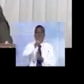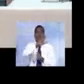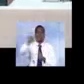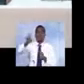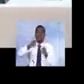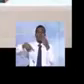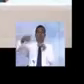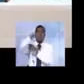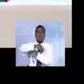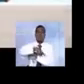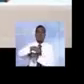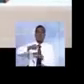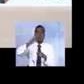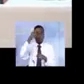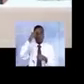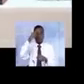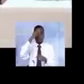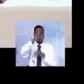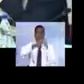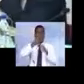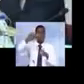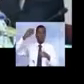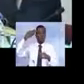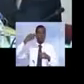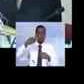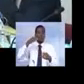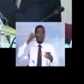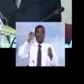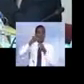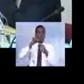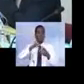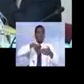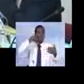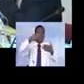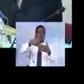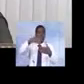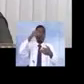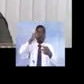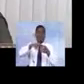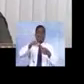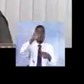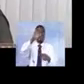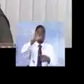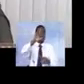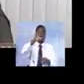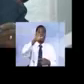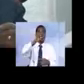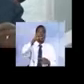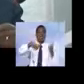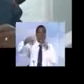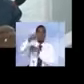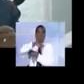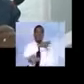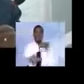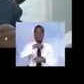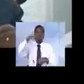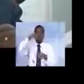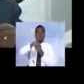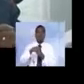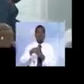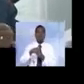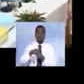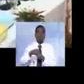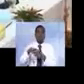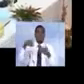souvenez, en 2013. L'objectif qui est visé, c'est d'arriver à 88 jours exactement. Et puis, dans le domaine